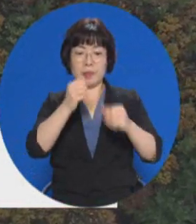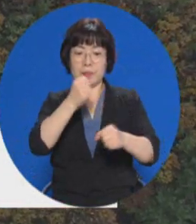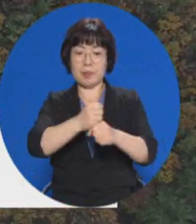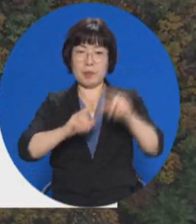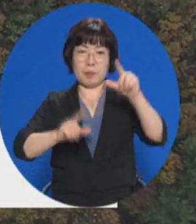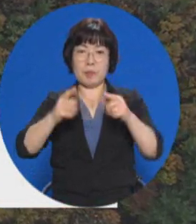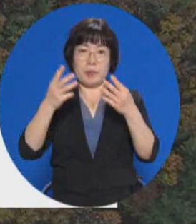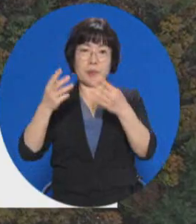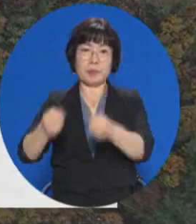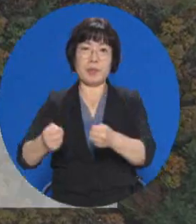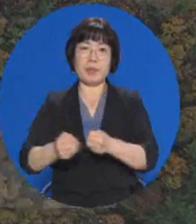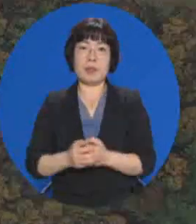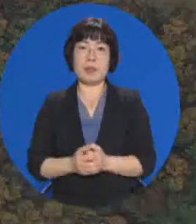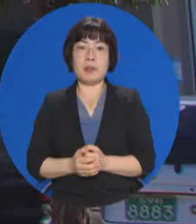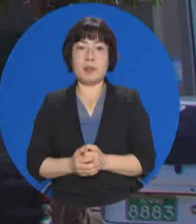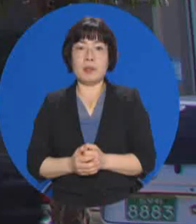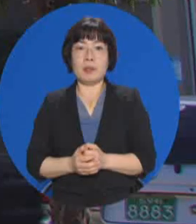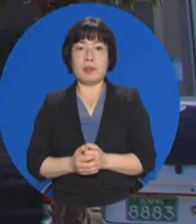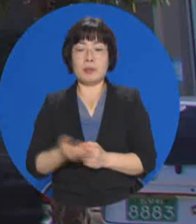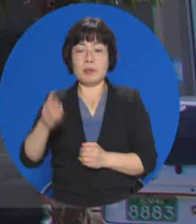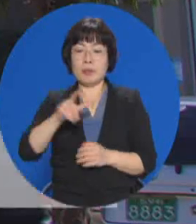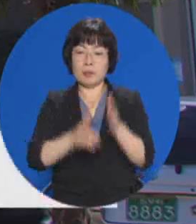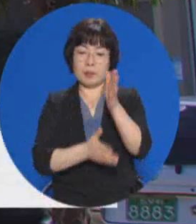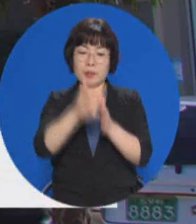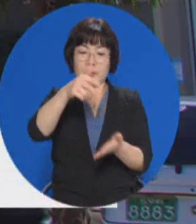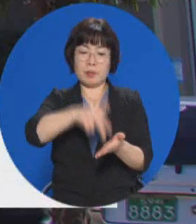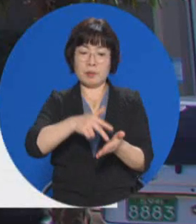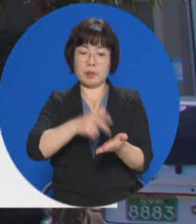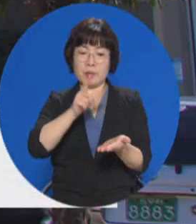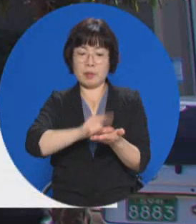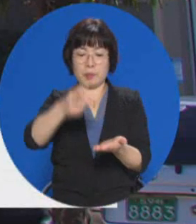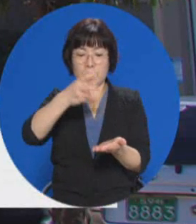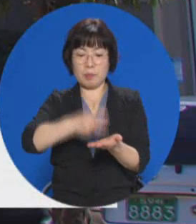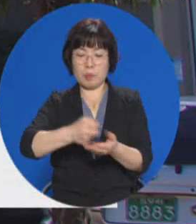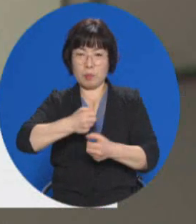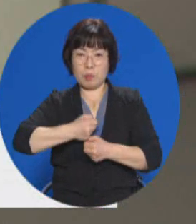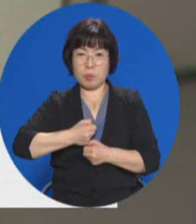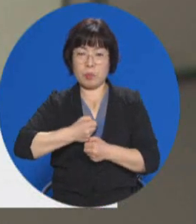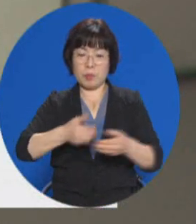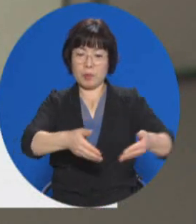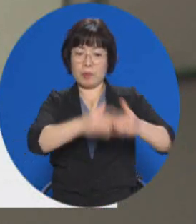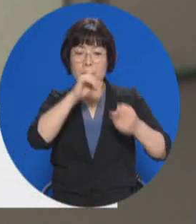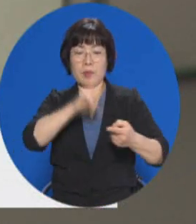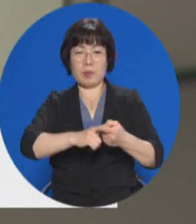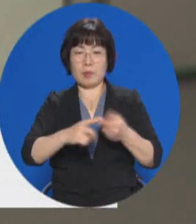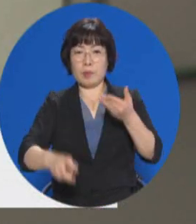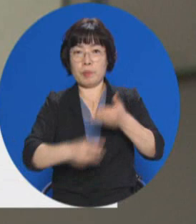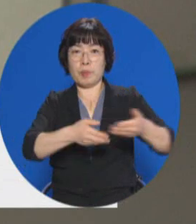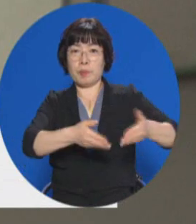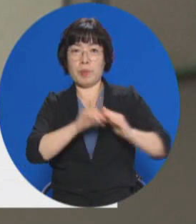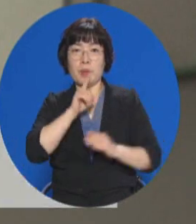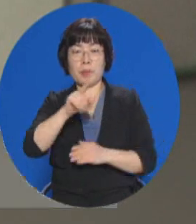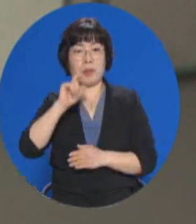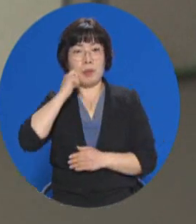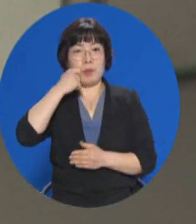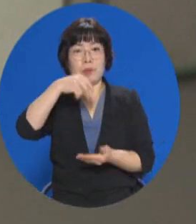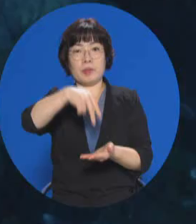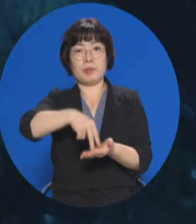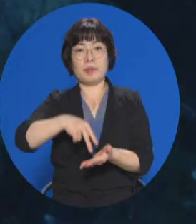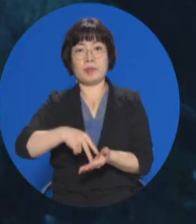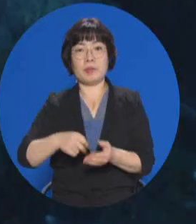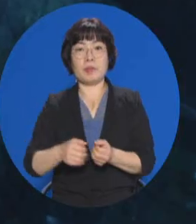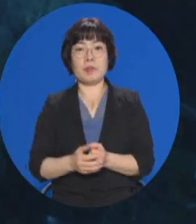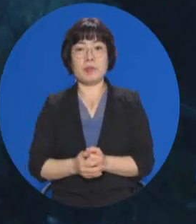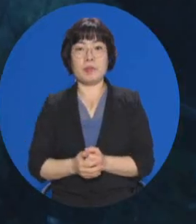흔히 볼 수 있습니다. 그러나 여수시는 조례를 지켜 개발하는 것을 난개발이라고 볼 수는 없다는 입장입니다.